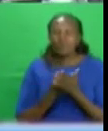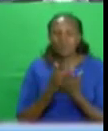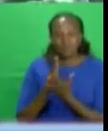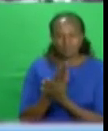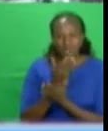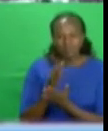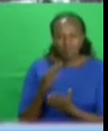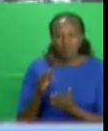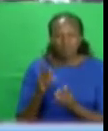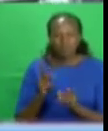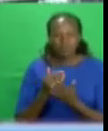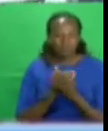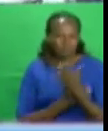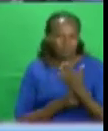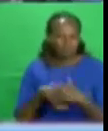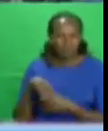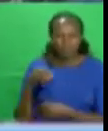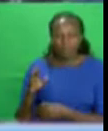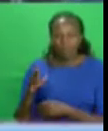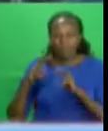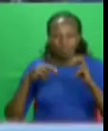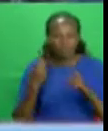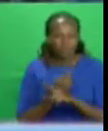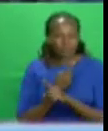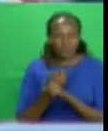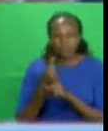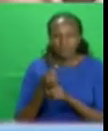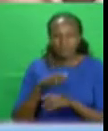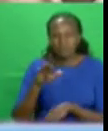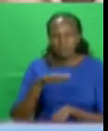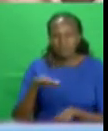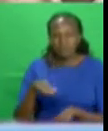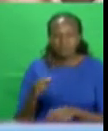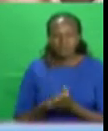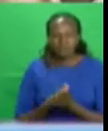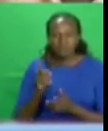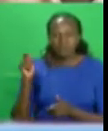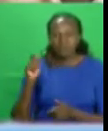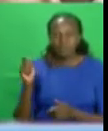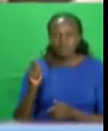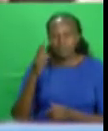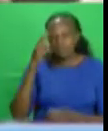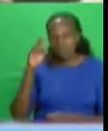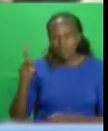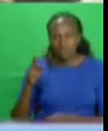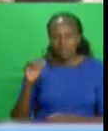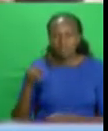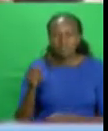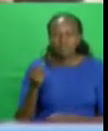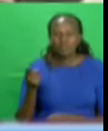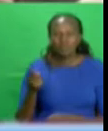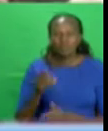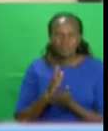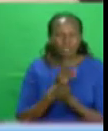wagombeaji wameondolewa kwenye orodha ya wawaniaji wa nyadhifa mbalimbali maeneo ya Msenge na Torosoi Magharibi mwa Kajiado. Wengine ambao